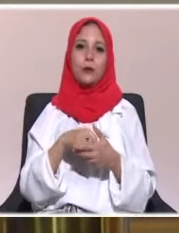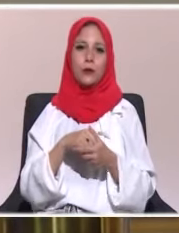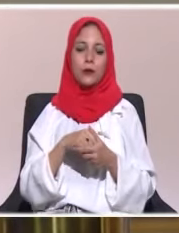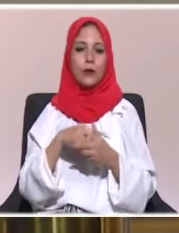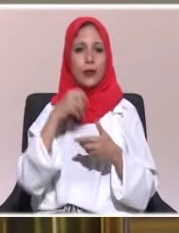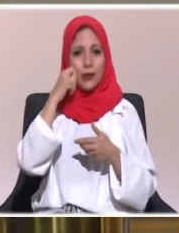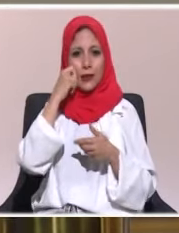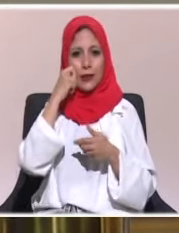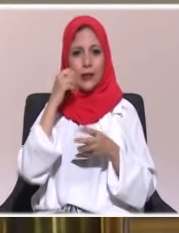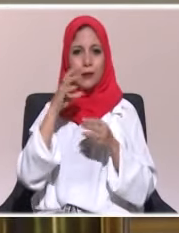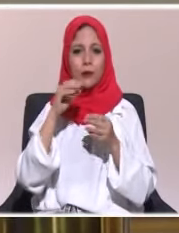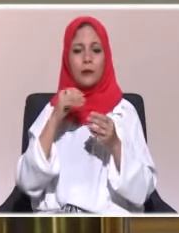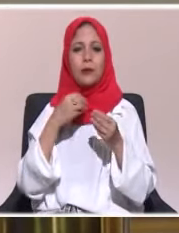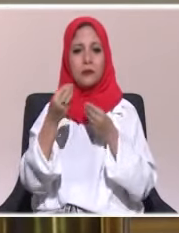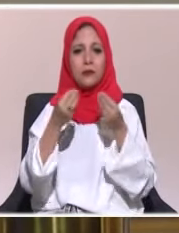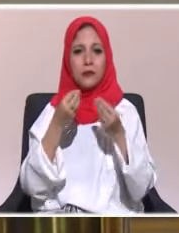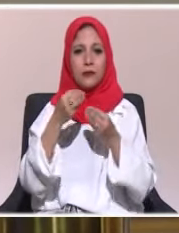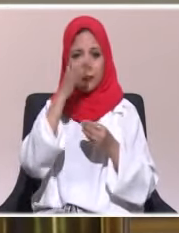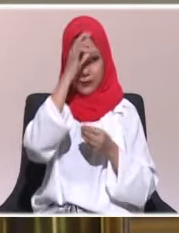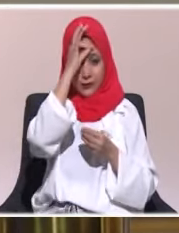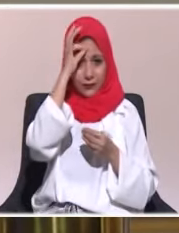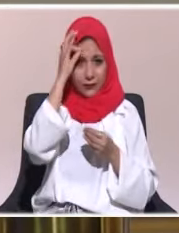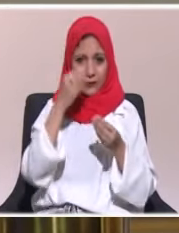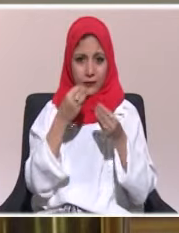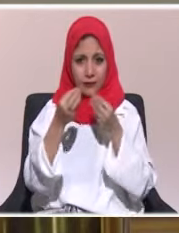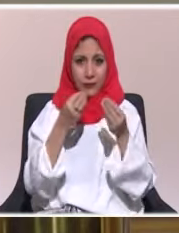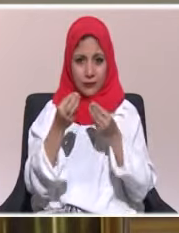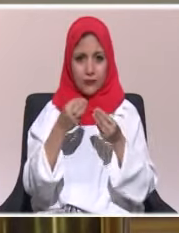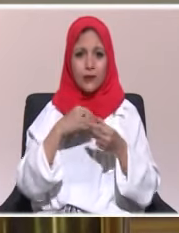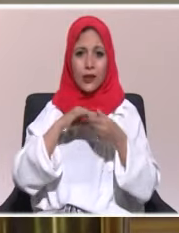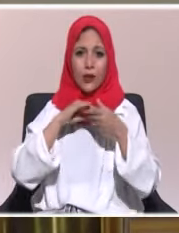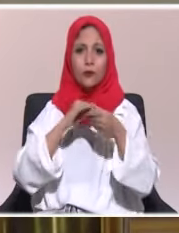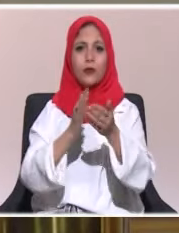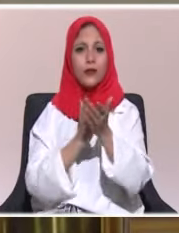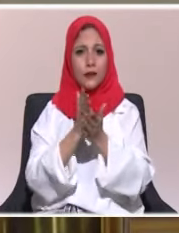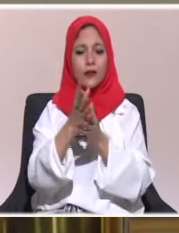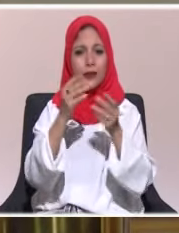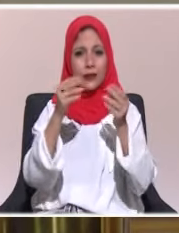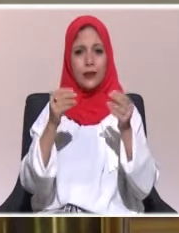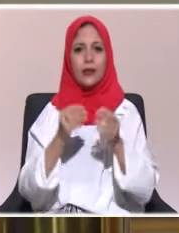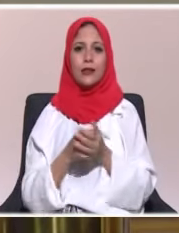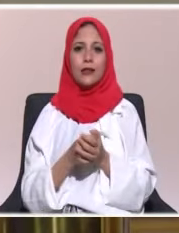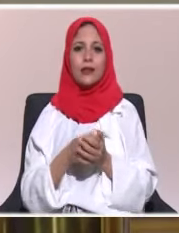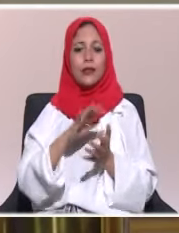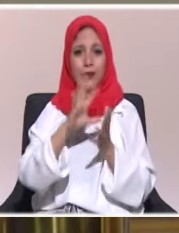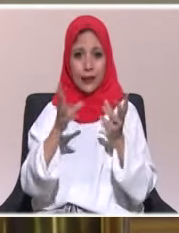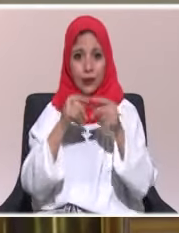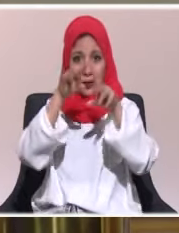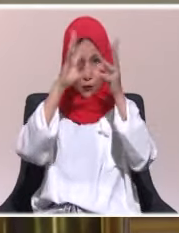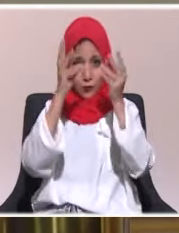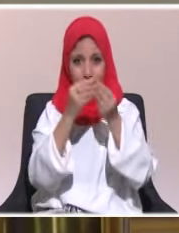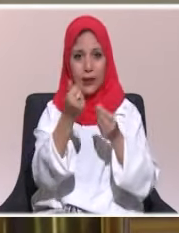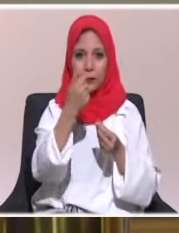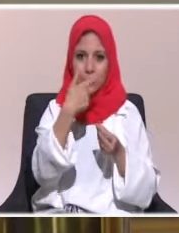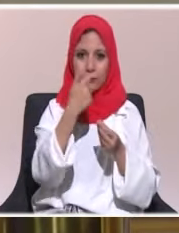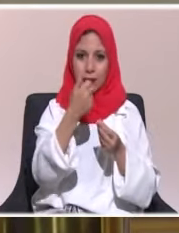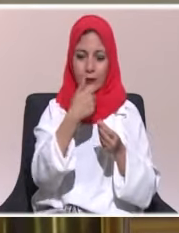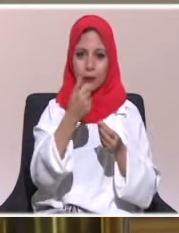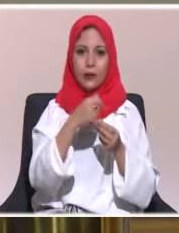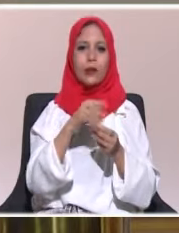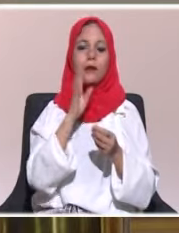الاجتماعية اللي بنتمنى انها تكتر كمان وكمان. ابعتولنا بكل اللي انتوا عايزينه واللي